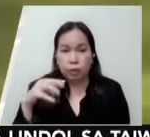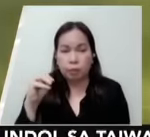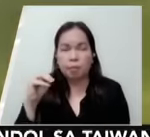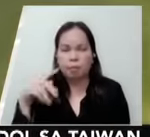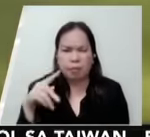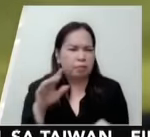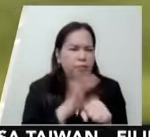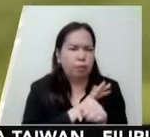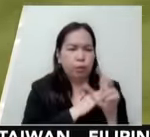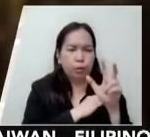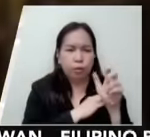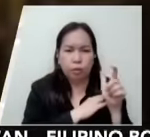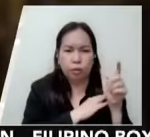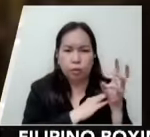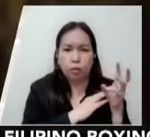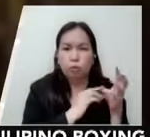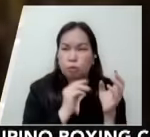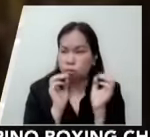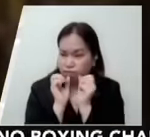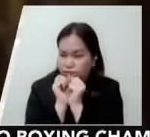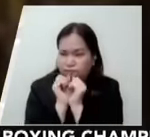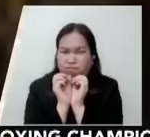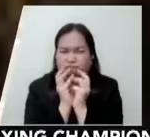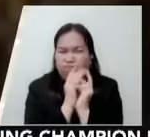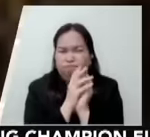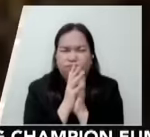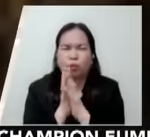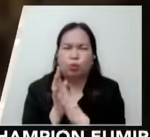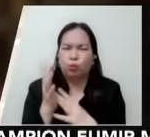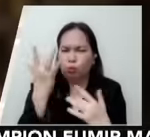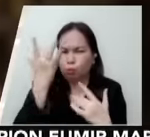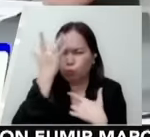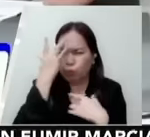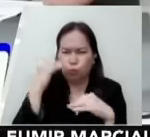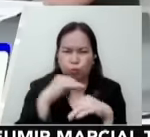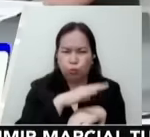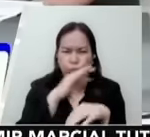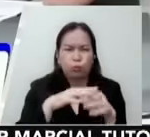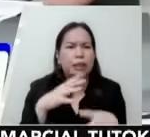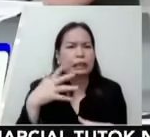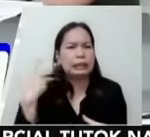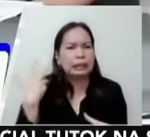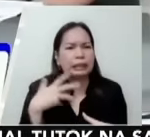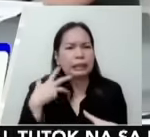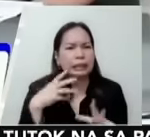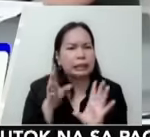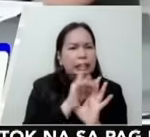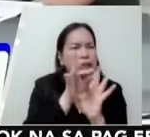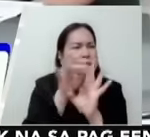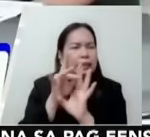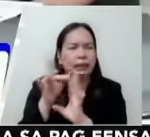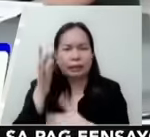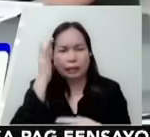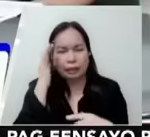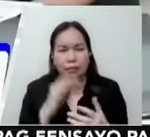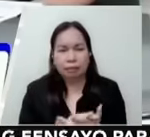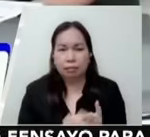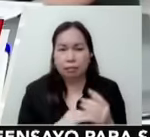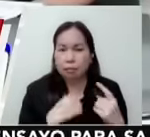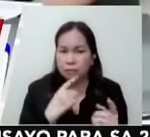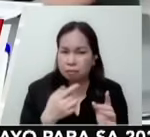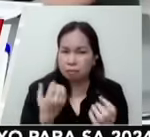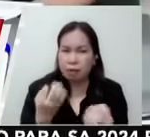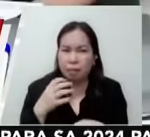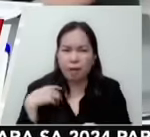maghawaan kung siksikan, may mga nagkakasakit na dala ng matinding init. Marami ho ngayon tayo na merong scabies.